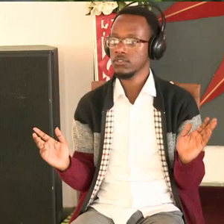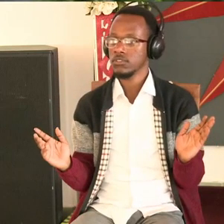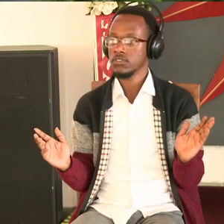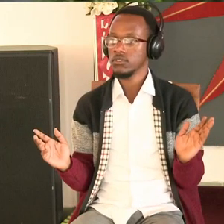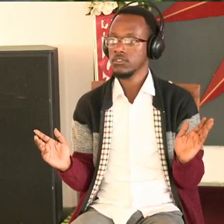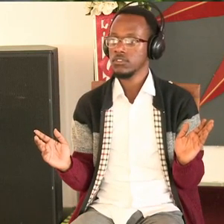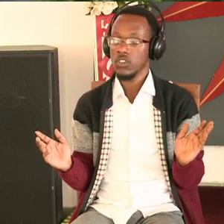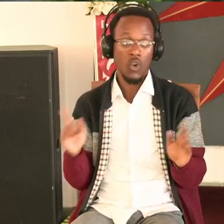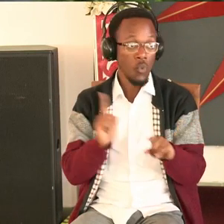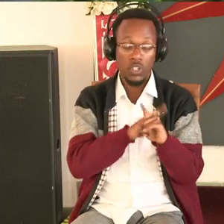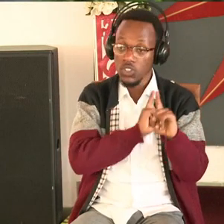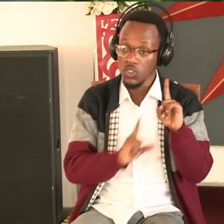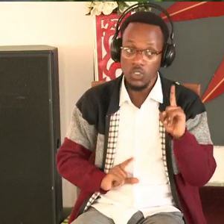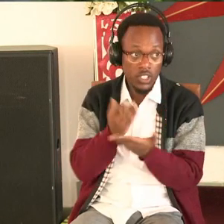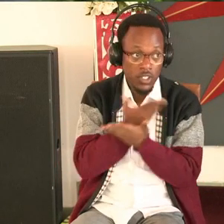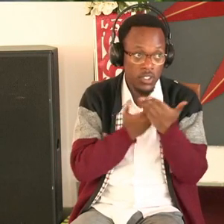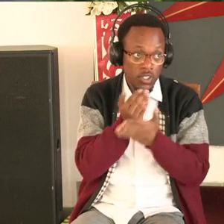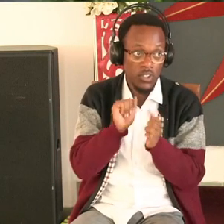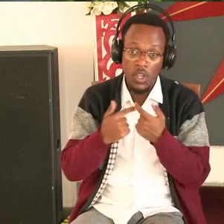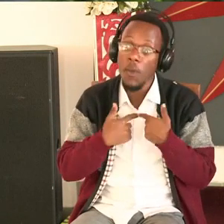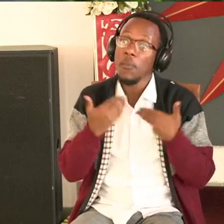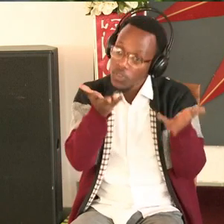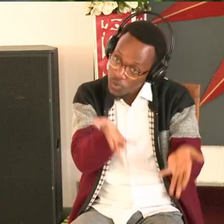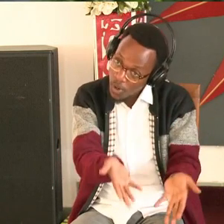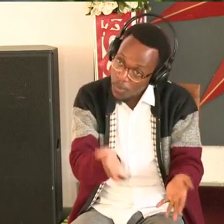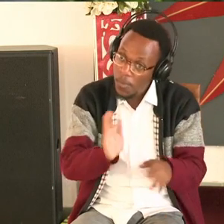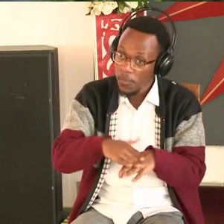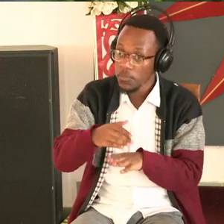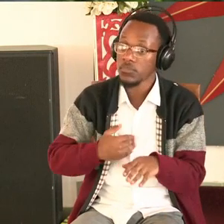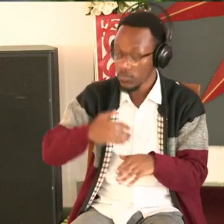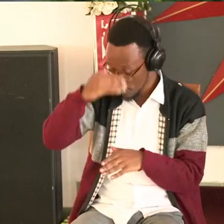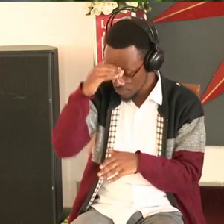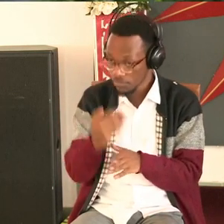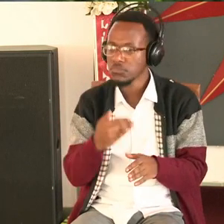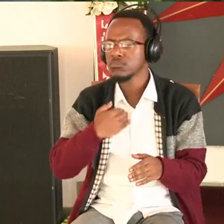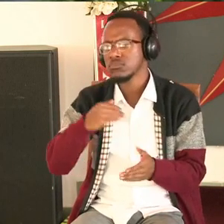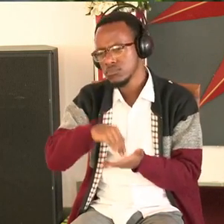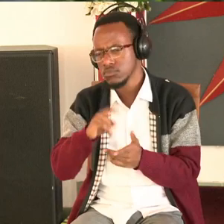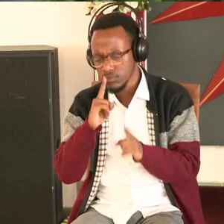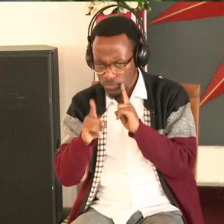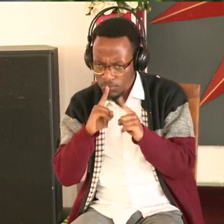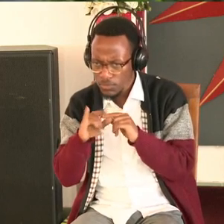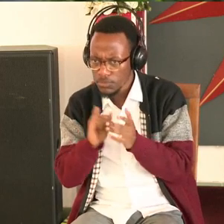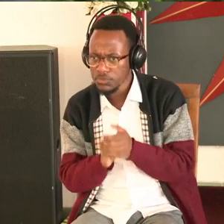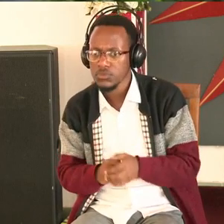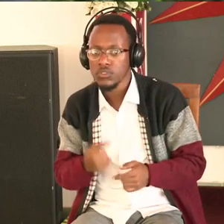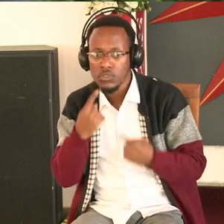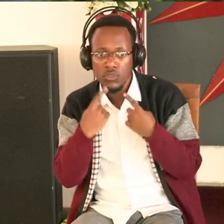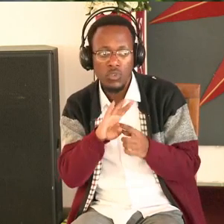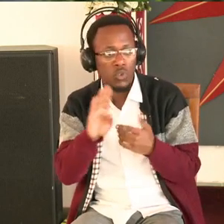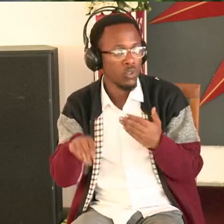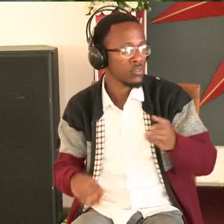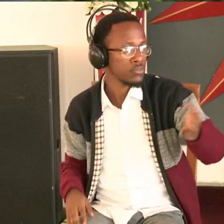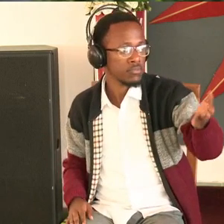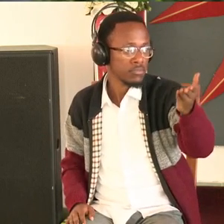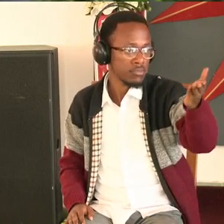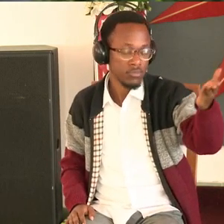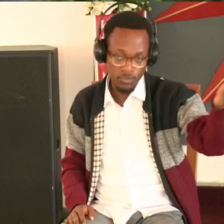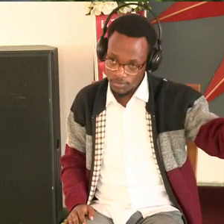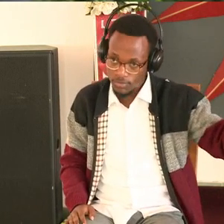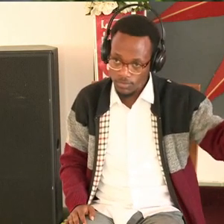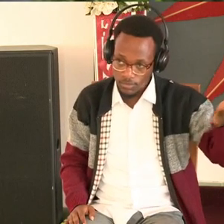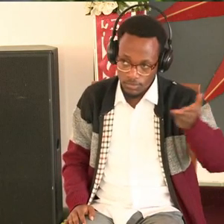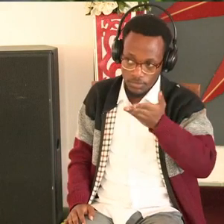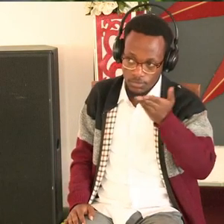nari mpari ubwo umwami yabivugaga kandi ndabyizera kandi nshobora kuvuga nti nkabwira abantu bose que